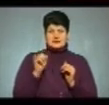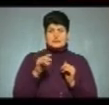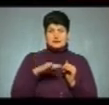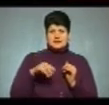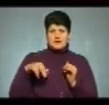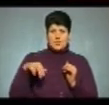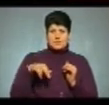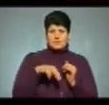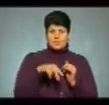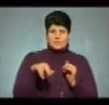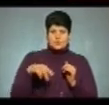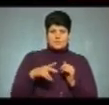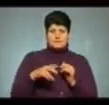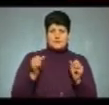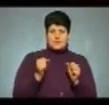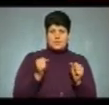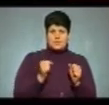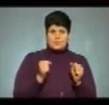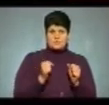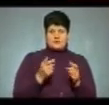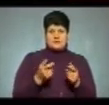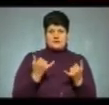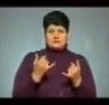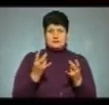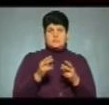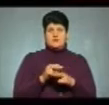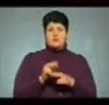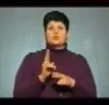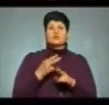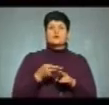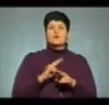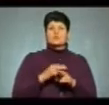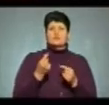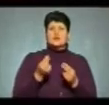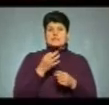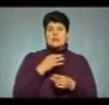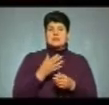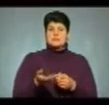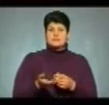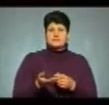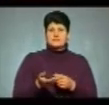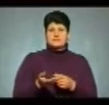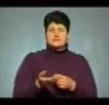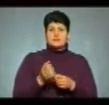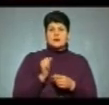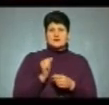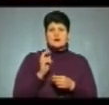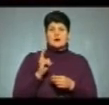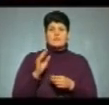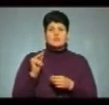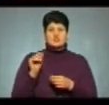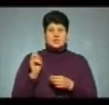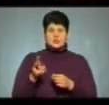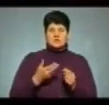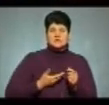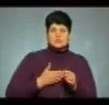підлозі, ножки холодні, батареї холодні, і тепер буде потрібно лікування. Хто мені відшкодує гроші за ліки? У квартирі Анастасії Кавчак, яка живе у